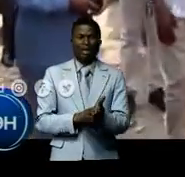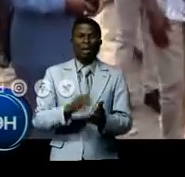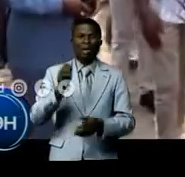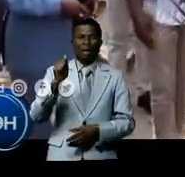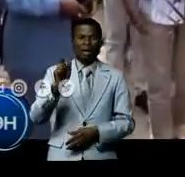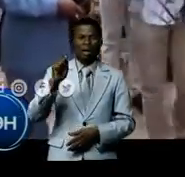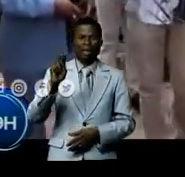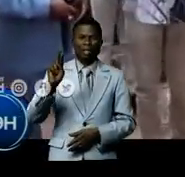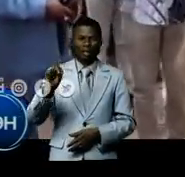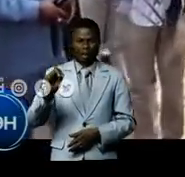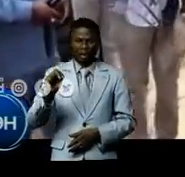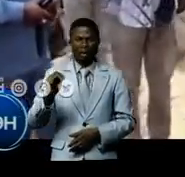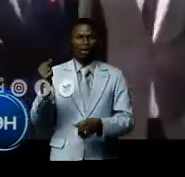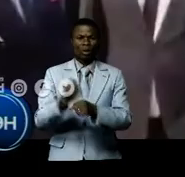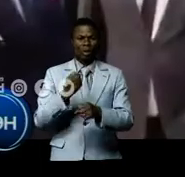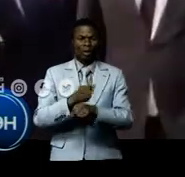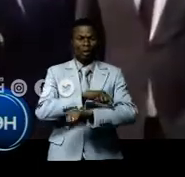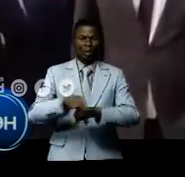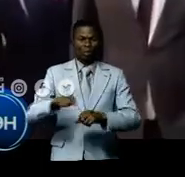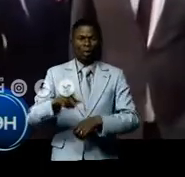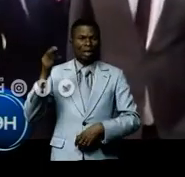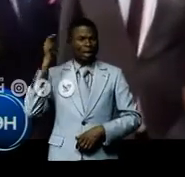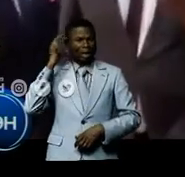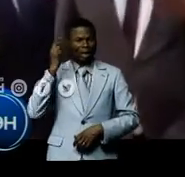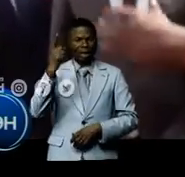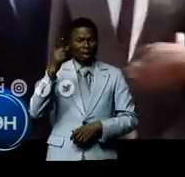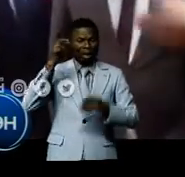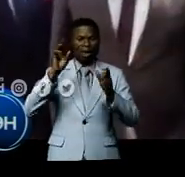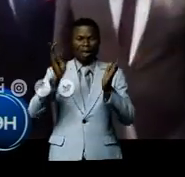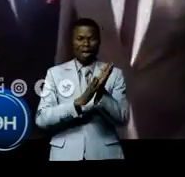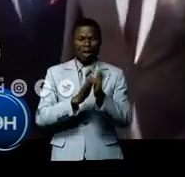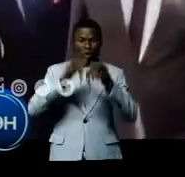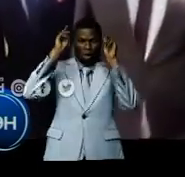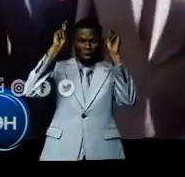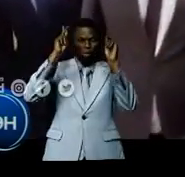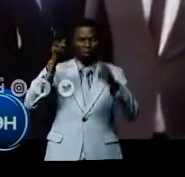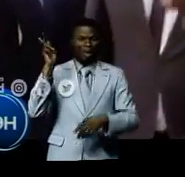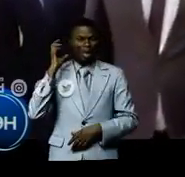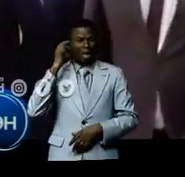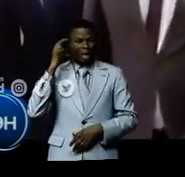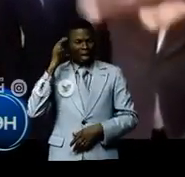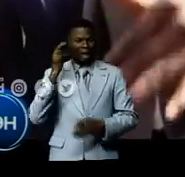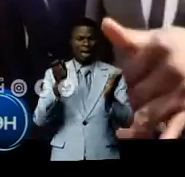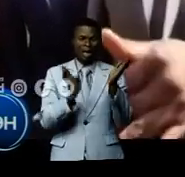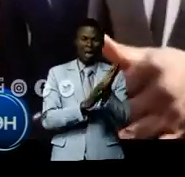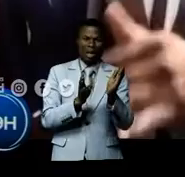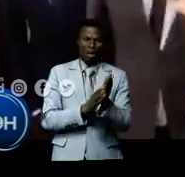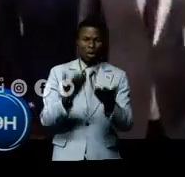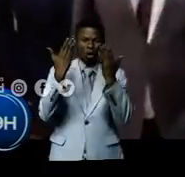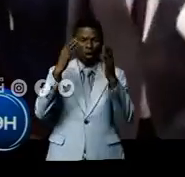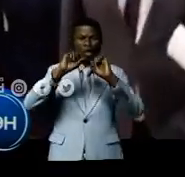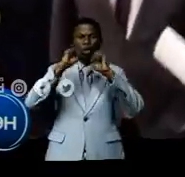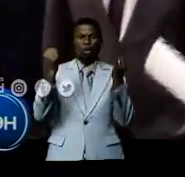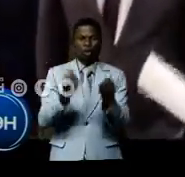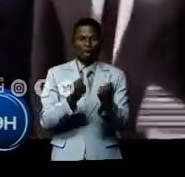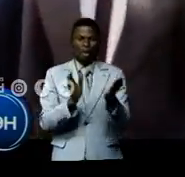de Kananga où fonctionnent l'Institut Kananga 1, Institut pédagogique de Kananga, ITC Kamai, l'Institut d'études